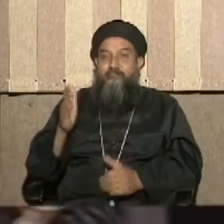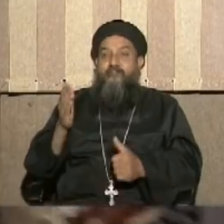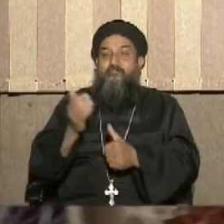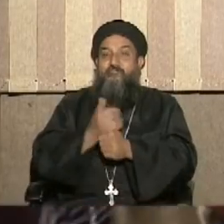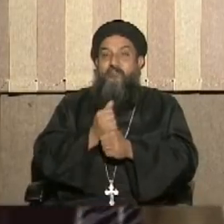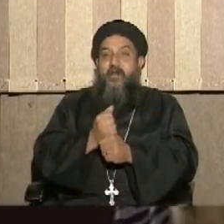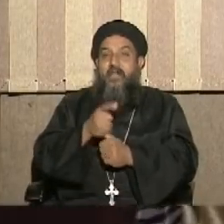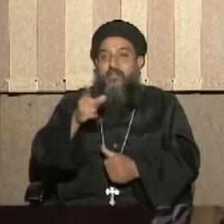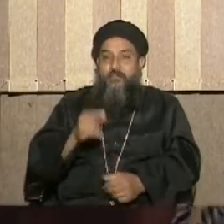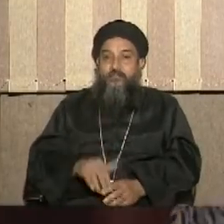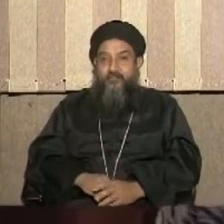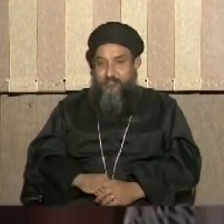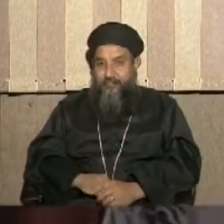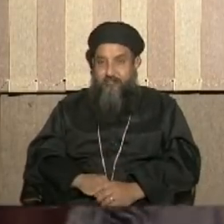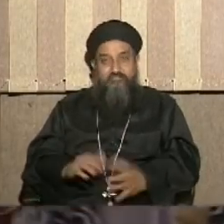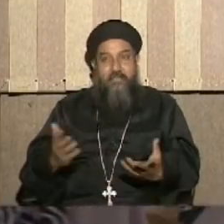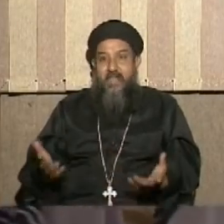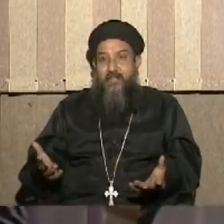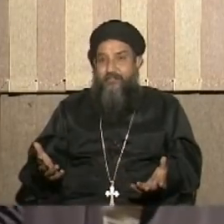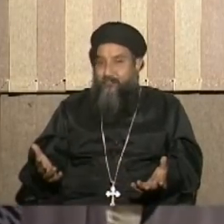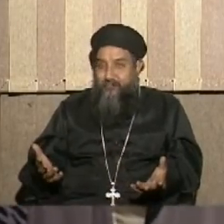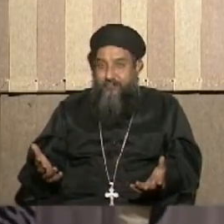ماريا! ماريا!